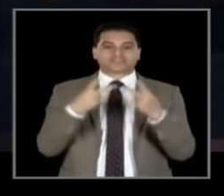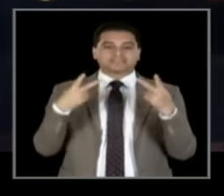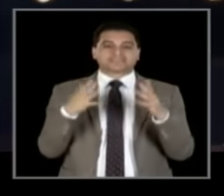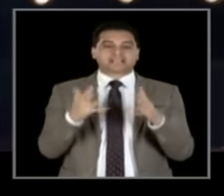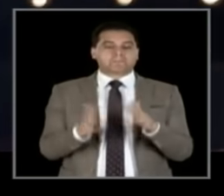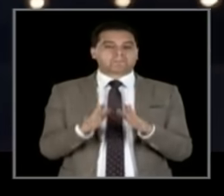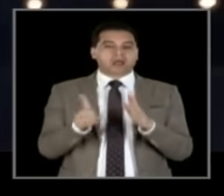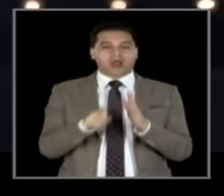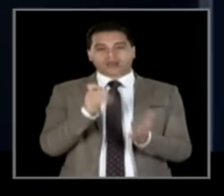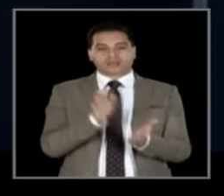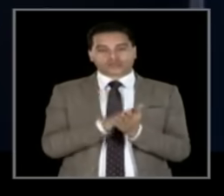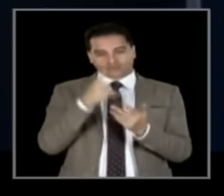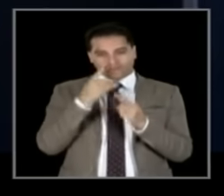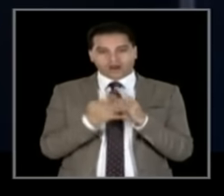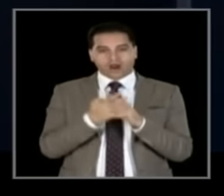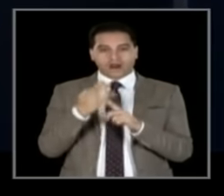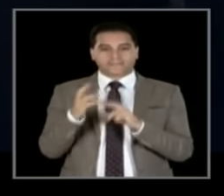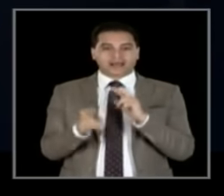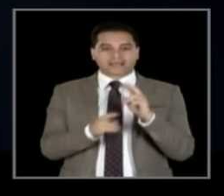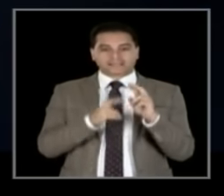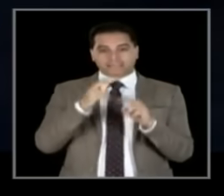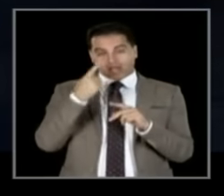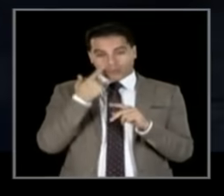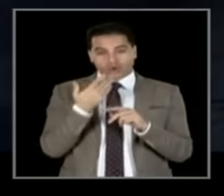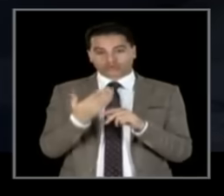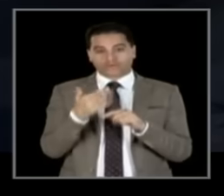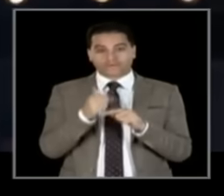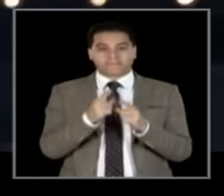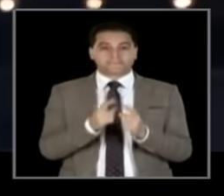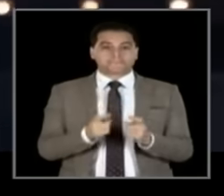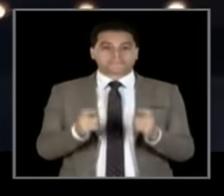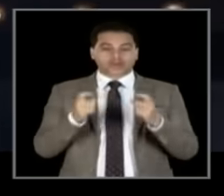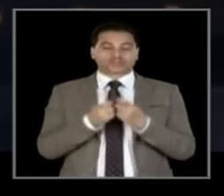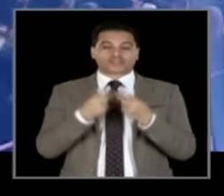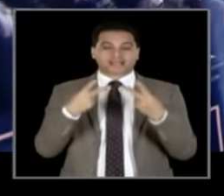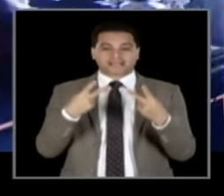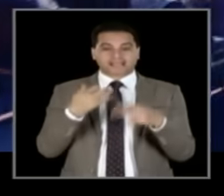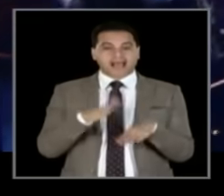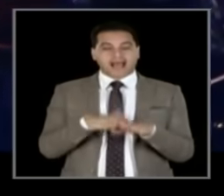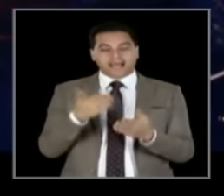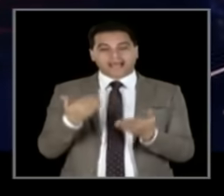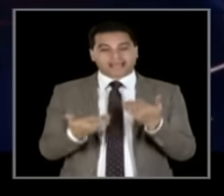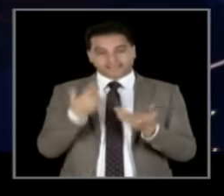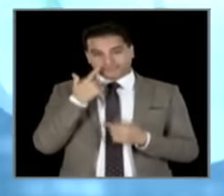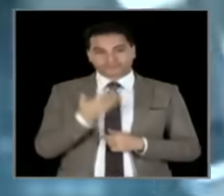عجلة الحظ وأربع أسئلة وهنشوف ماتش النهاردة هيخلص على إيه.